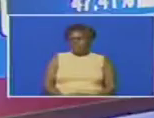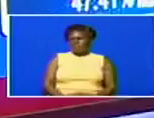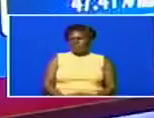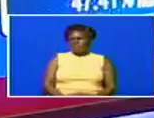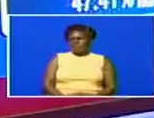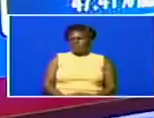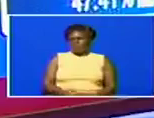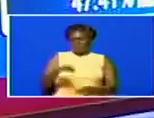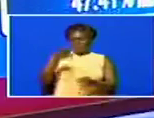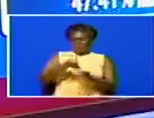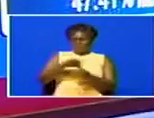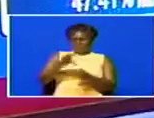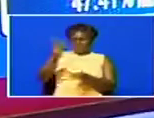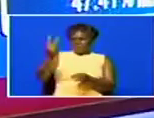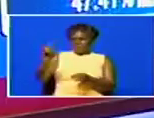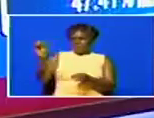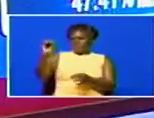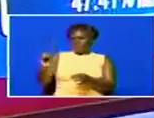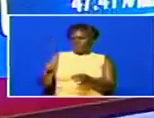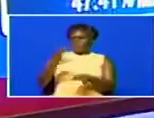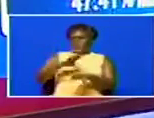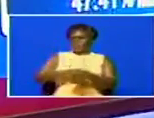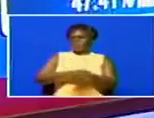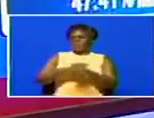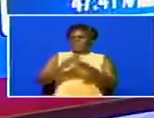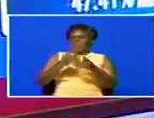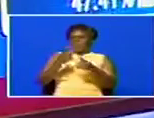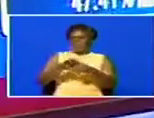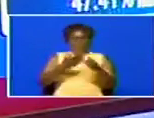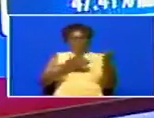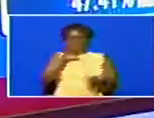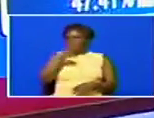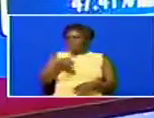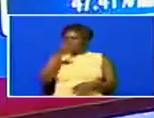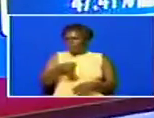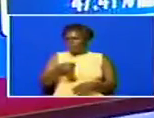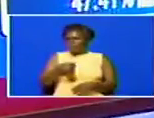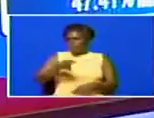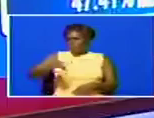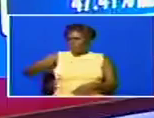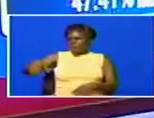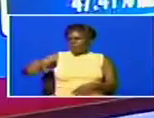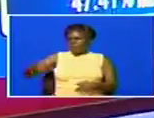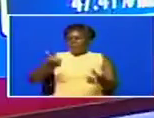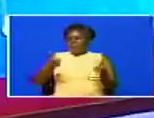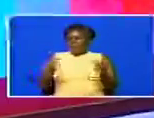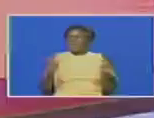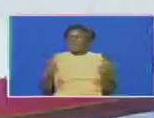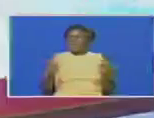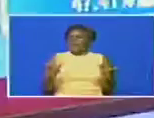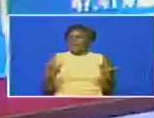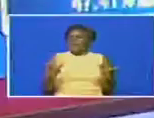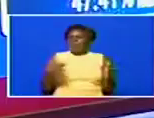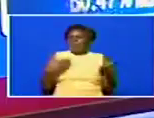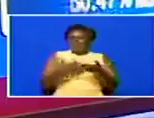ya kura ambazo zimepigwa kufikia sasa. Kutoka hapa katika kaunti ya Kitui tuingie katika kaunti ya Laikipia ambapo